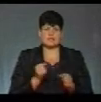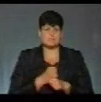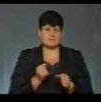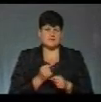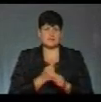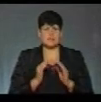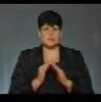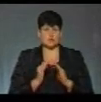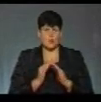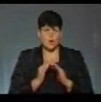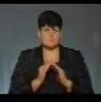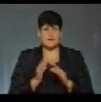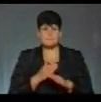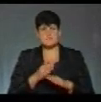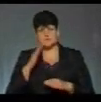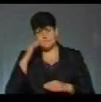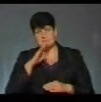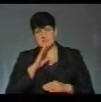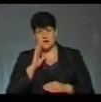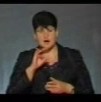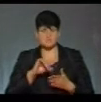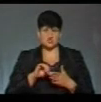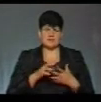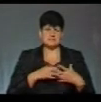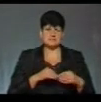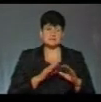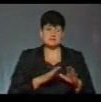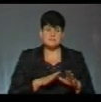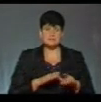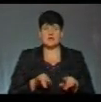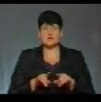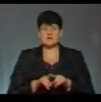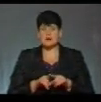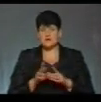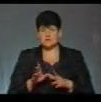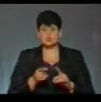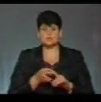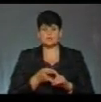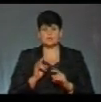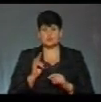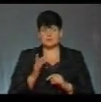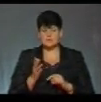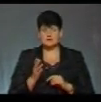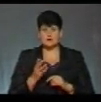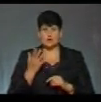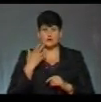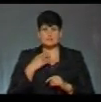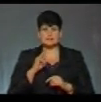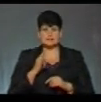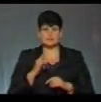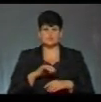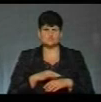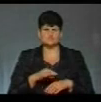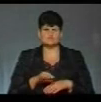вдома між батьками чи між членами сім'ї, а також і стосовно дитини, наприклад, коли дитину жорстоко